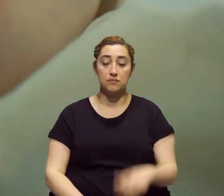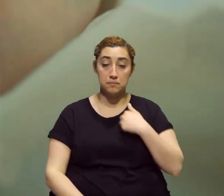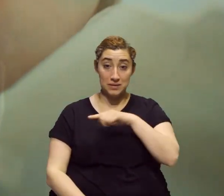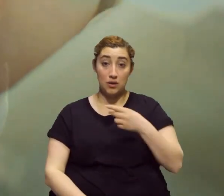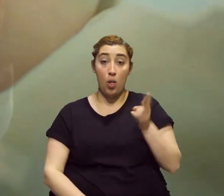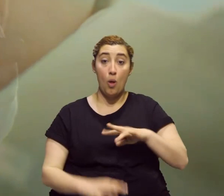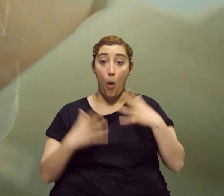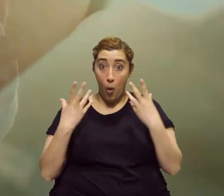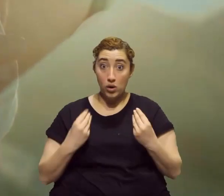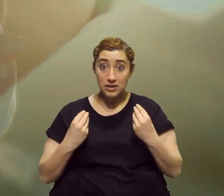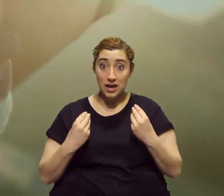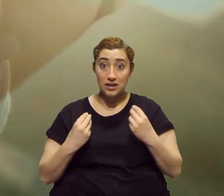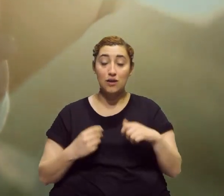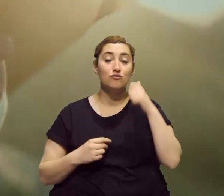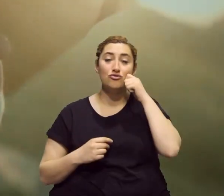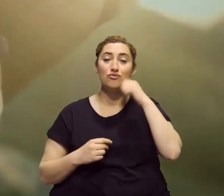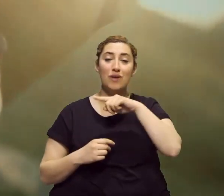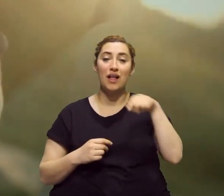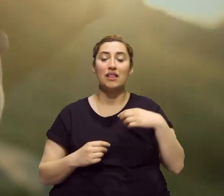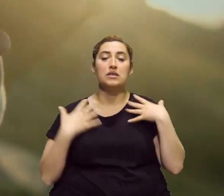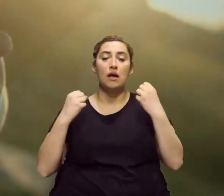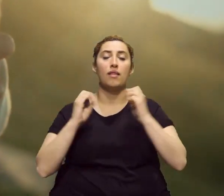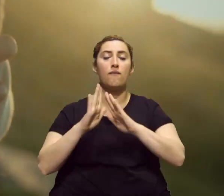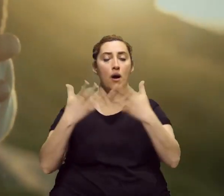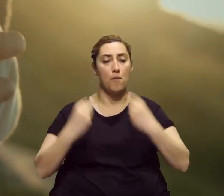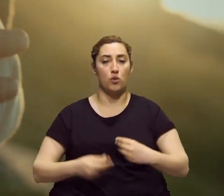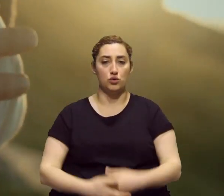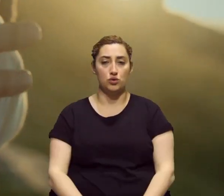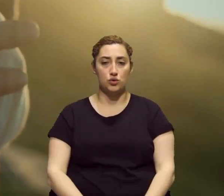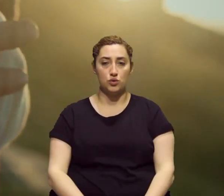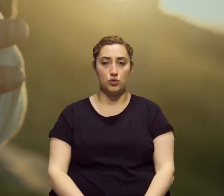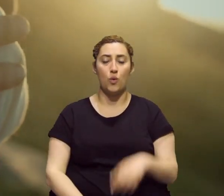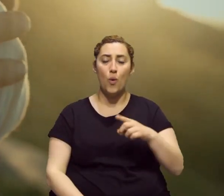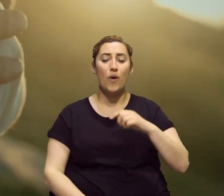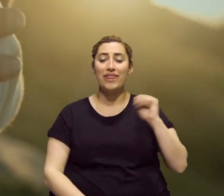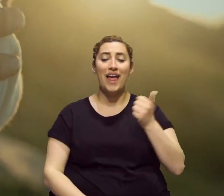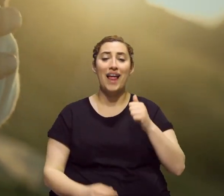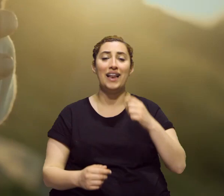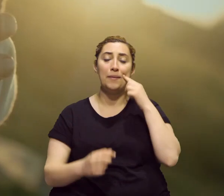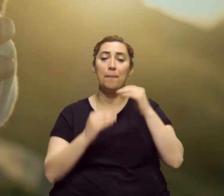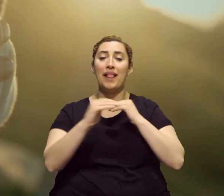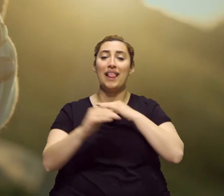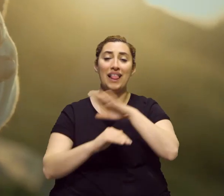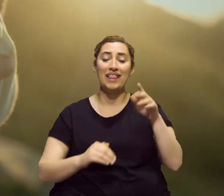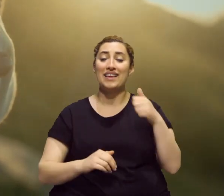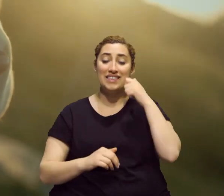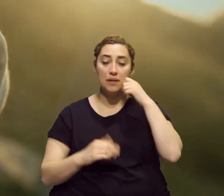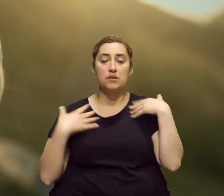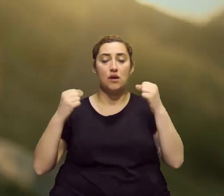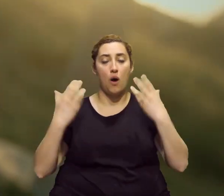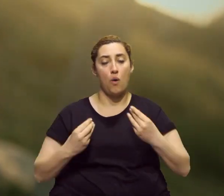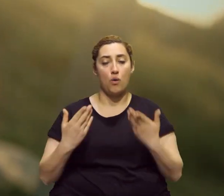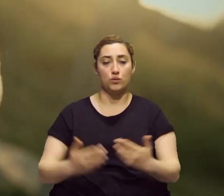Biz ölsek de İslamiyet sağ kalır. O kutsal millet İslamiyet sağ